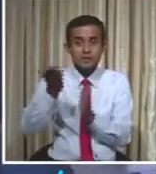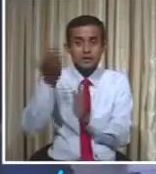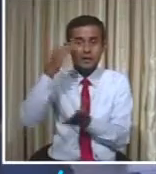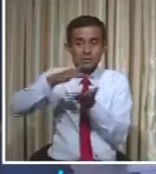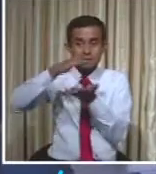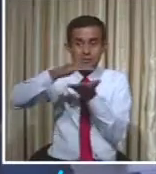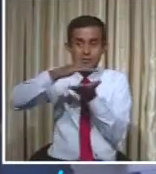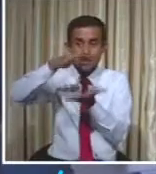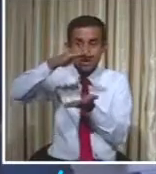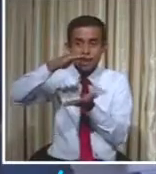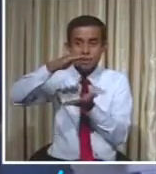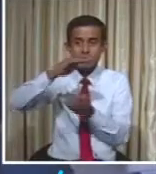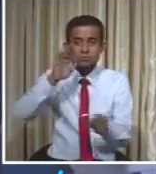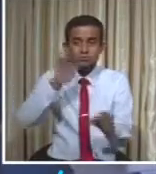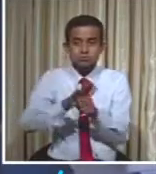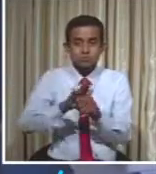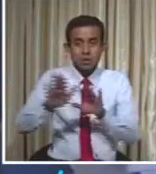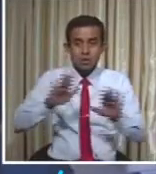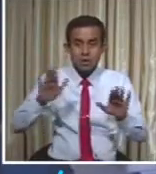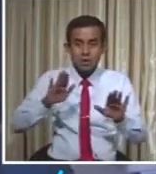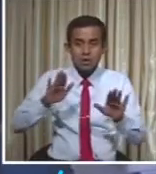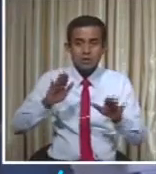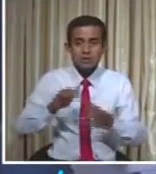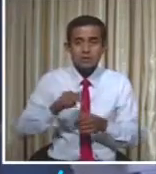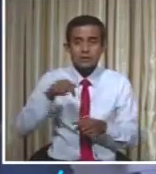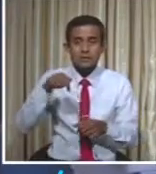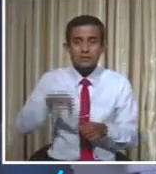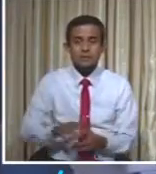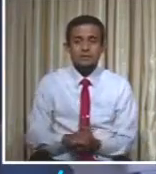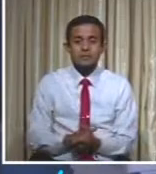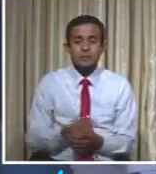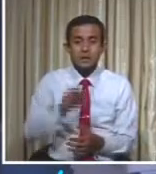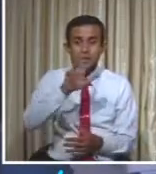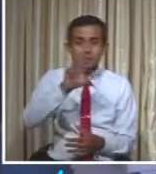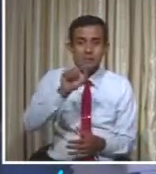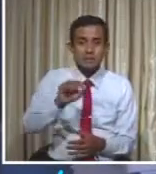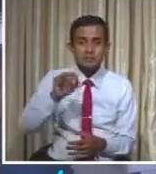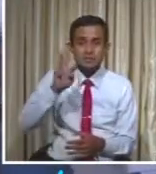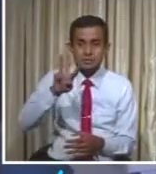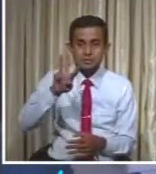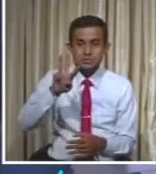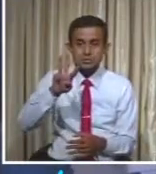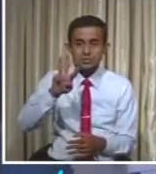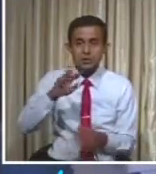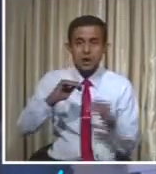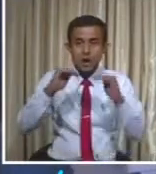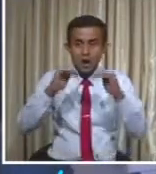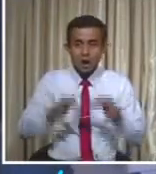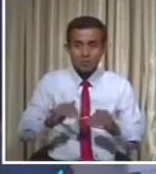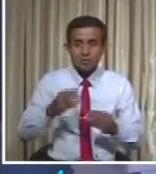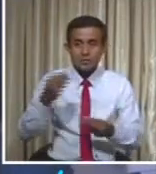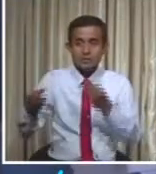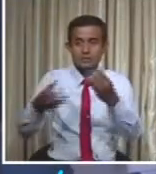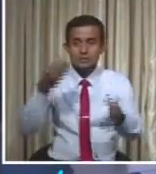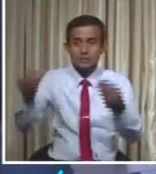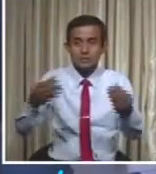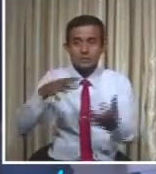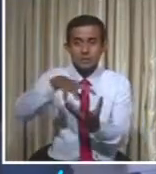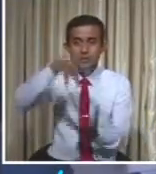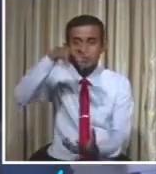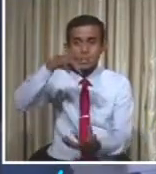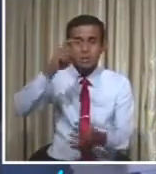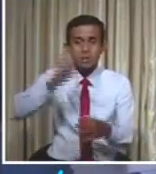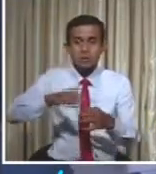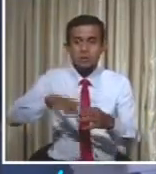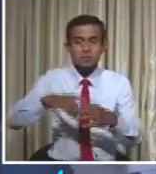එක තිබුණා ඒ නිසා පීඩනය පාලනය වෙනවා. ඒ නිසා 9.3ට අඩු කරලා බෙදහැරපු සිලින්ඩර් වලින් මේ ප්‍රශ්නේ මතුවෙන්නේ